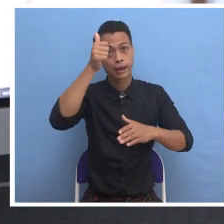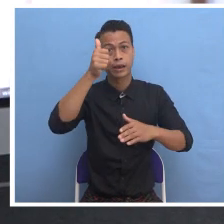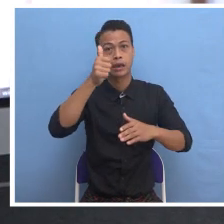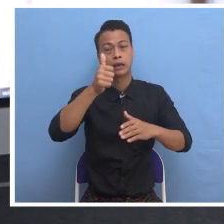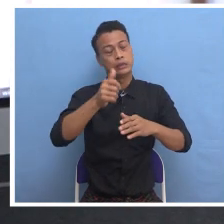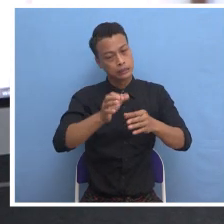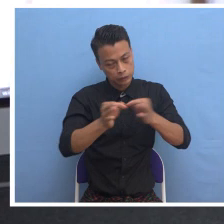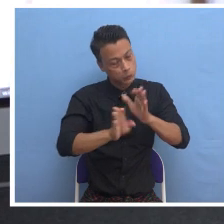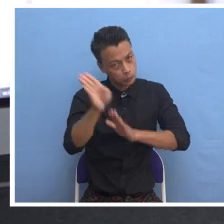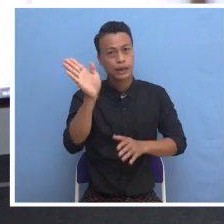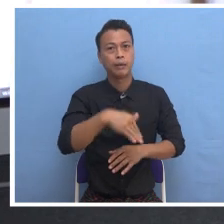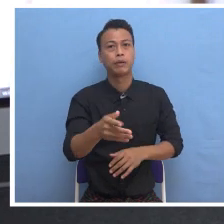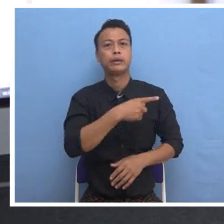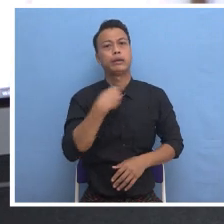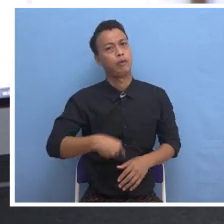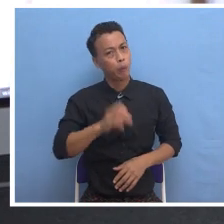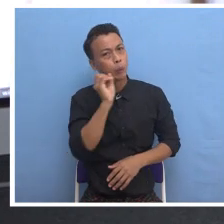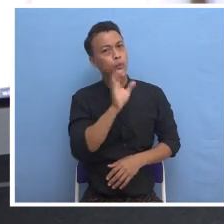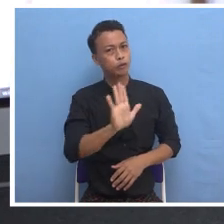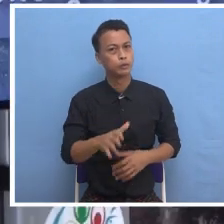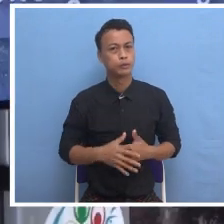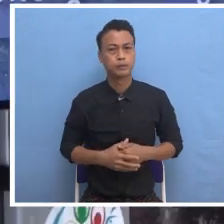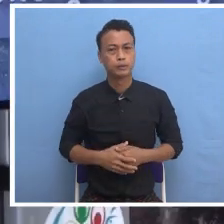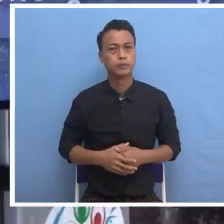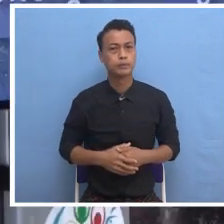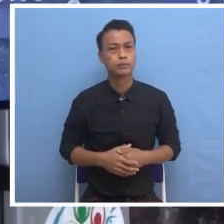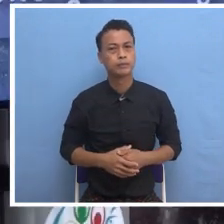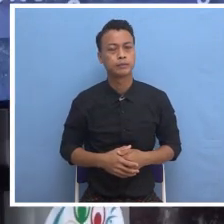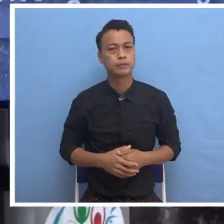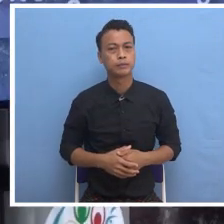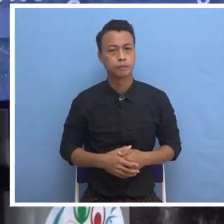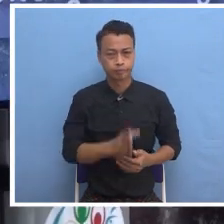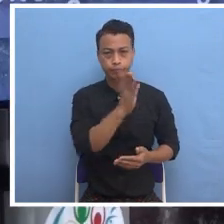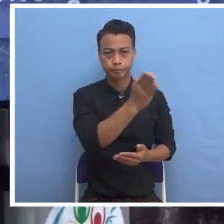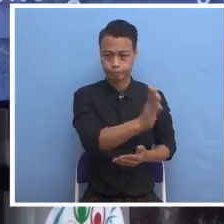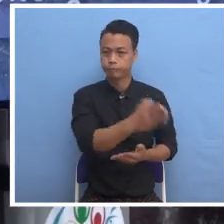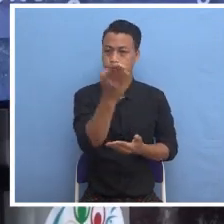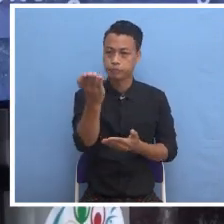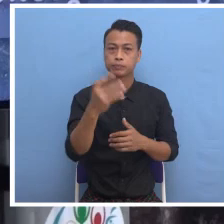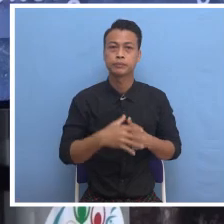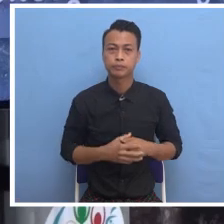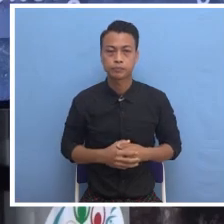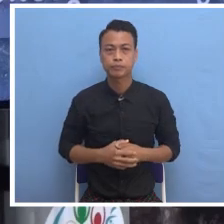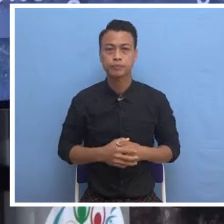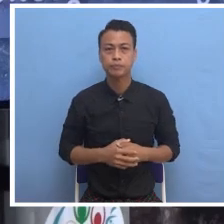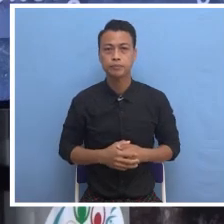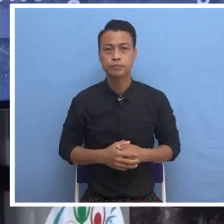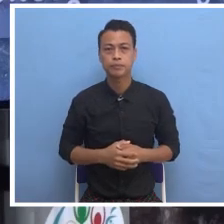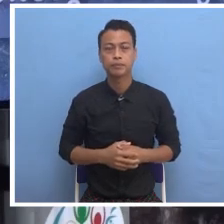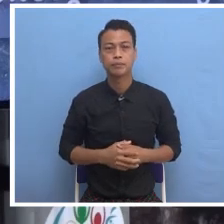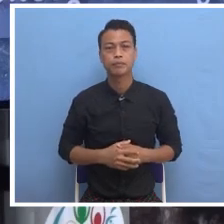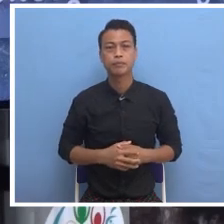မ်းမလားဆိုတာကိုသိကျင်လို့ကလိတဲ့တစ်ချက်လောက်လို့ပဲကျွန်တော်မြင်ပါတယ ်ဟုတ်ကဲ့ဆရာကျေးဇူးတင်ပါတယ်ရှင်အဲ့တော့ကျမလေးဆရာဒေါက်တာမြင့်ဆန်းကိုသွားလိုက်ပါမ